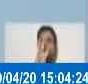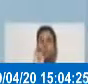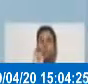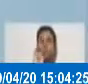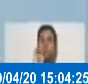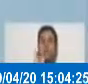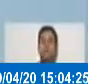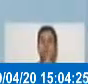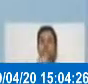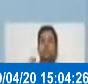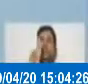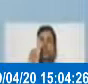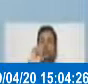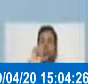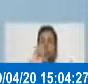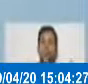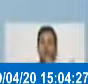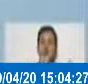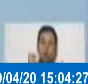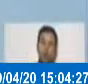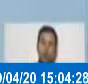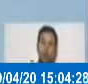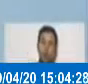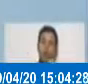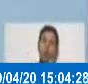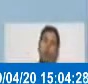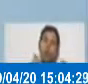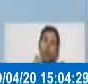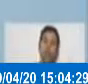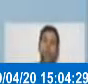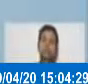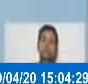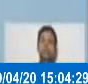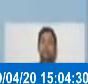601টি প্রতিষ্ঠান প্রস্তুত আছে।